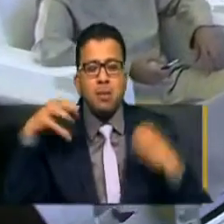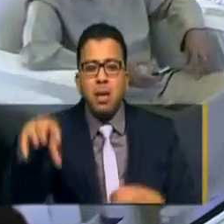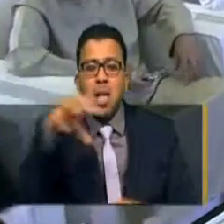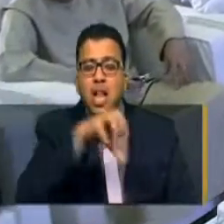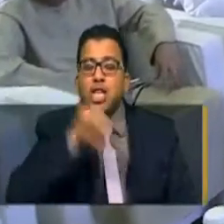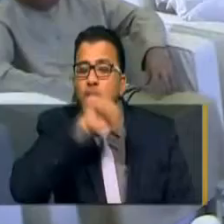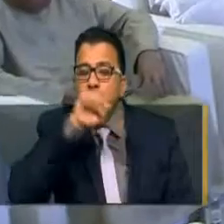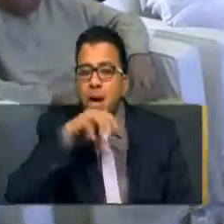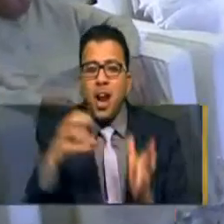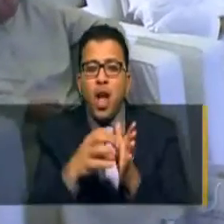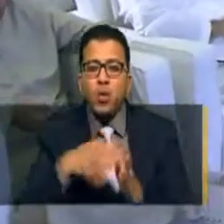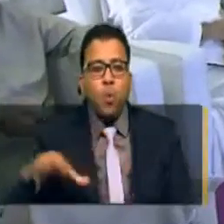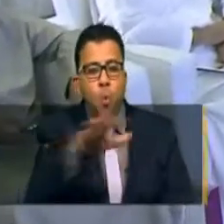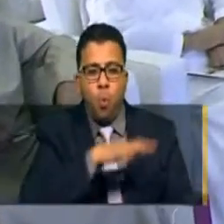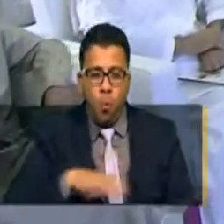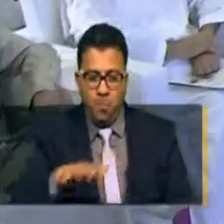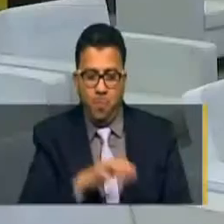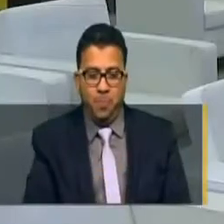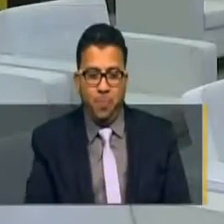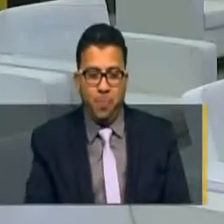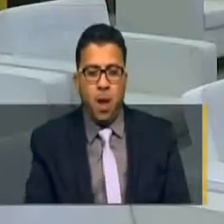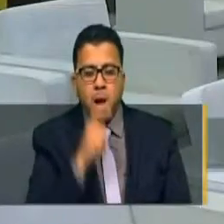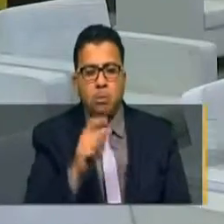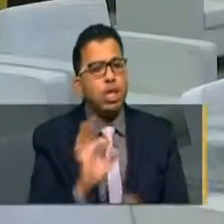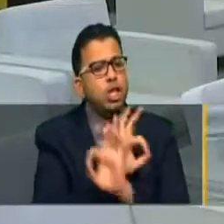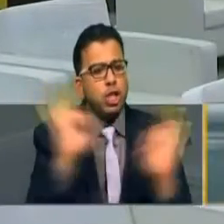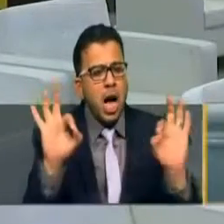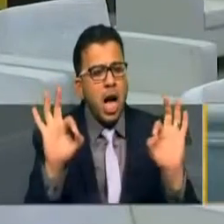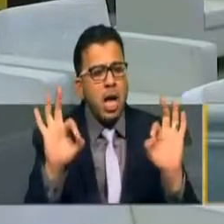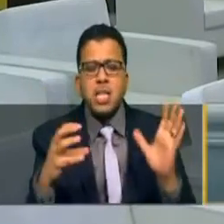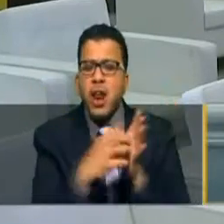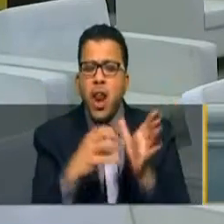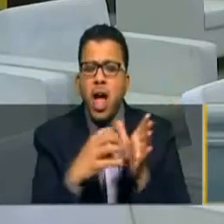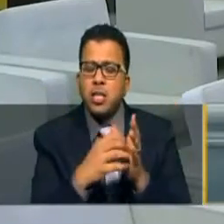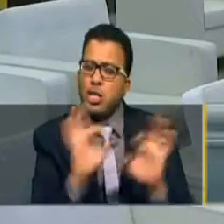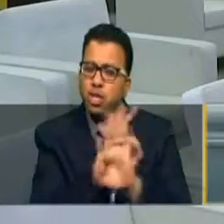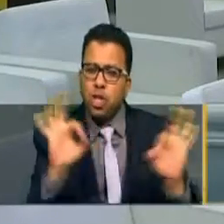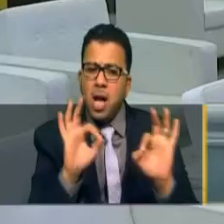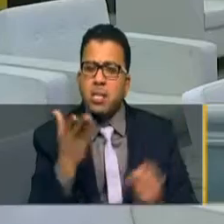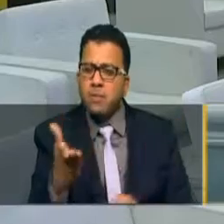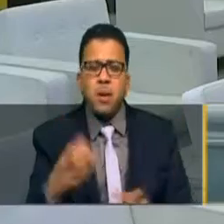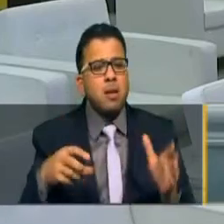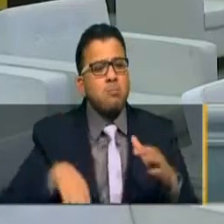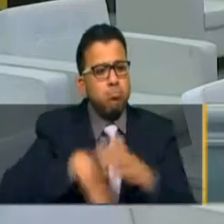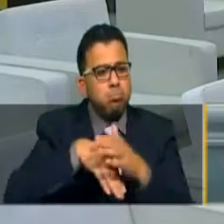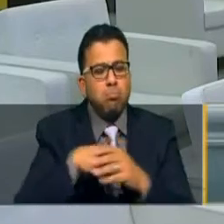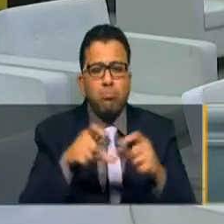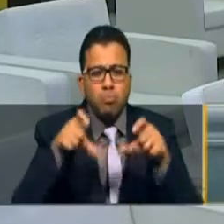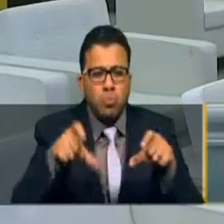في الإمارة. تم تجهيز المنشآت الرياضية اللي ستقام فيها